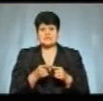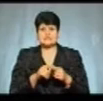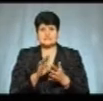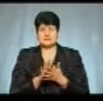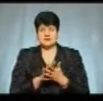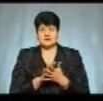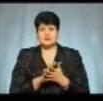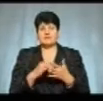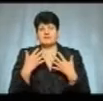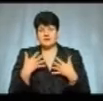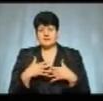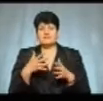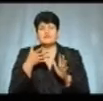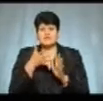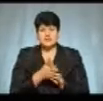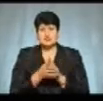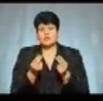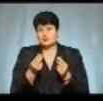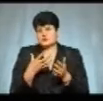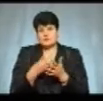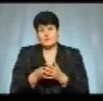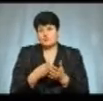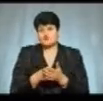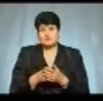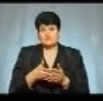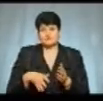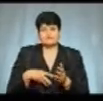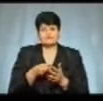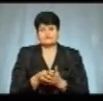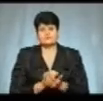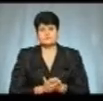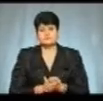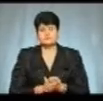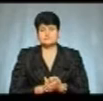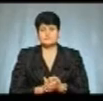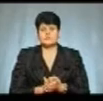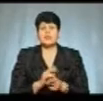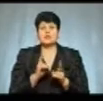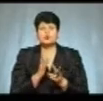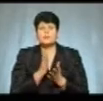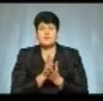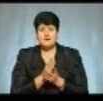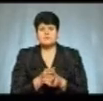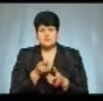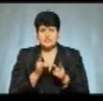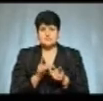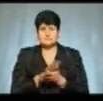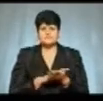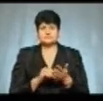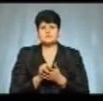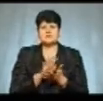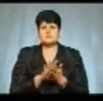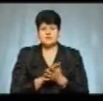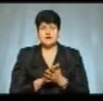відходів і витрачає, звичайно, кошти, напевно, зі свого бюджету. Ну, ситуація, яка склалася. Хто б мав насправді утилізовувати ці відходи? Йшлося